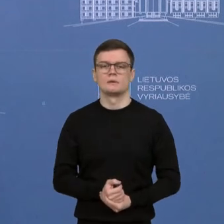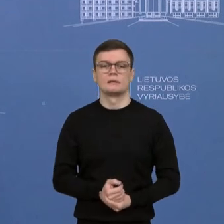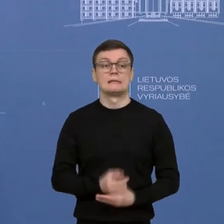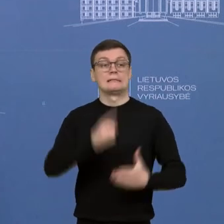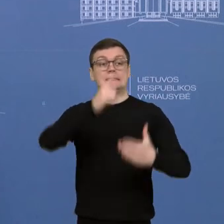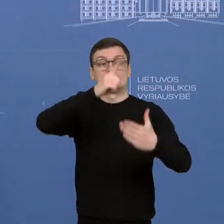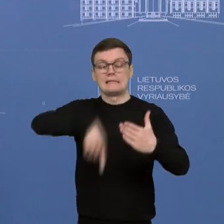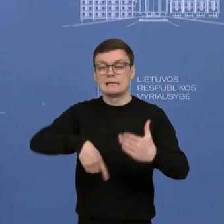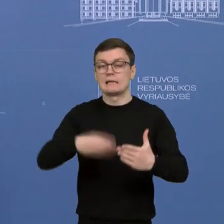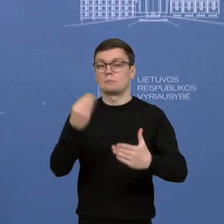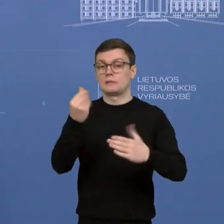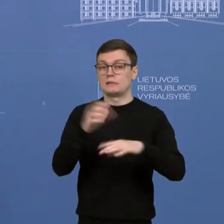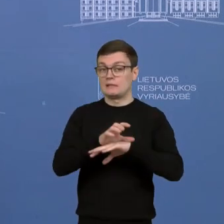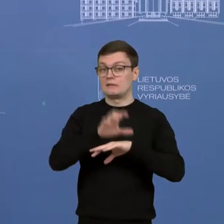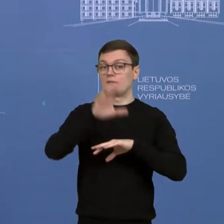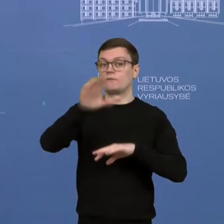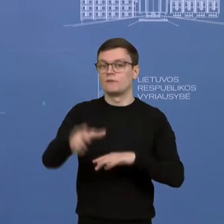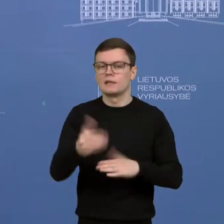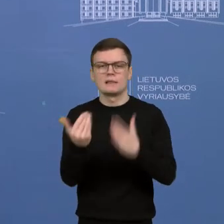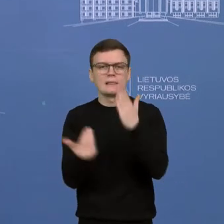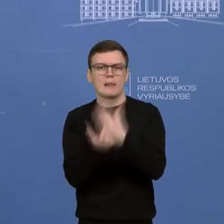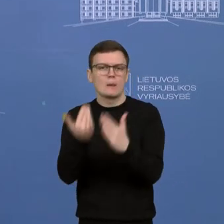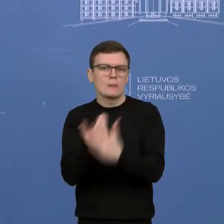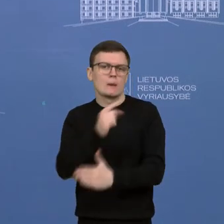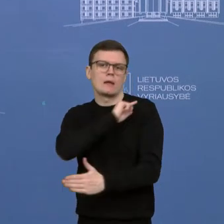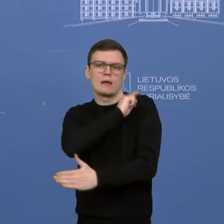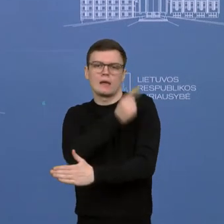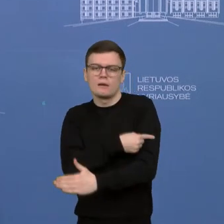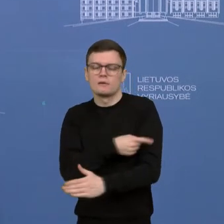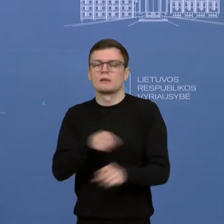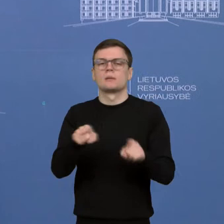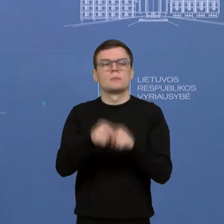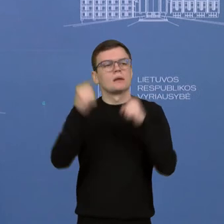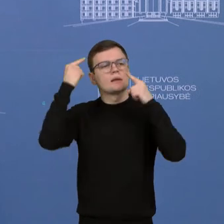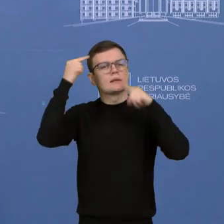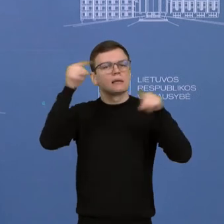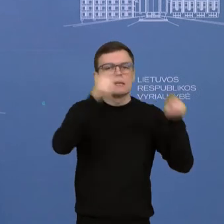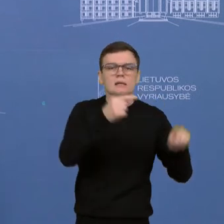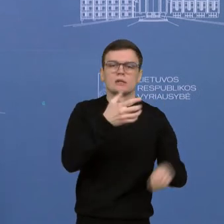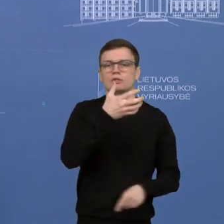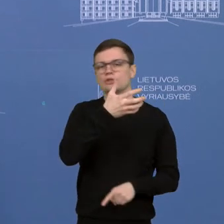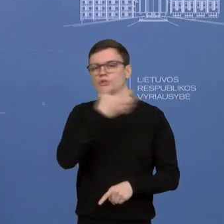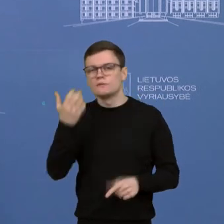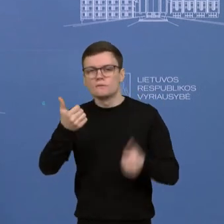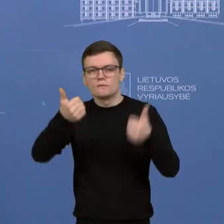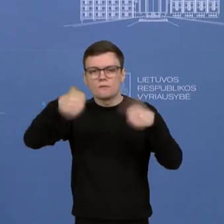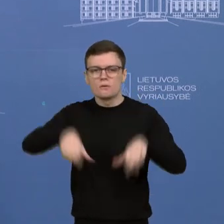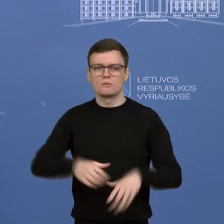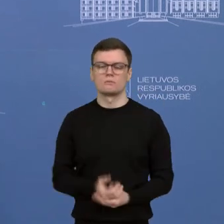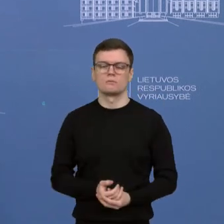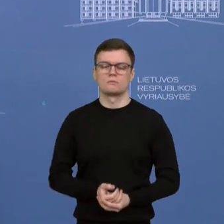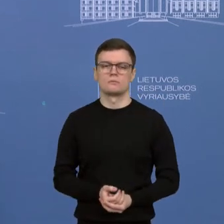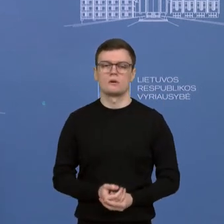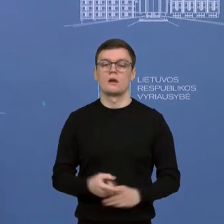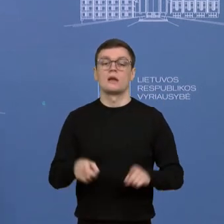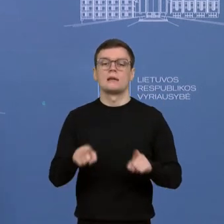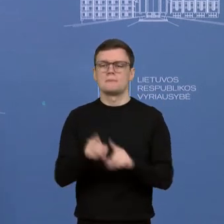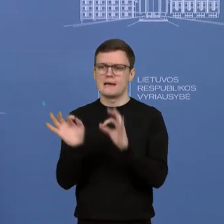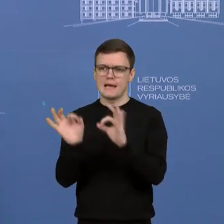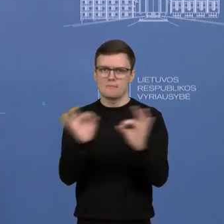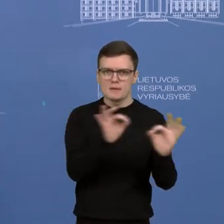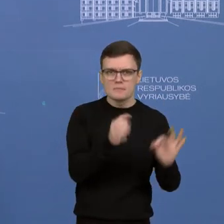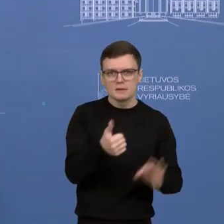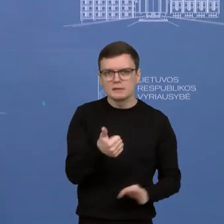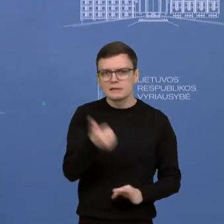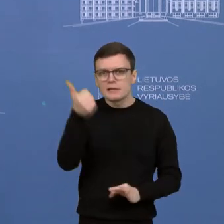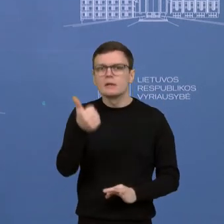į atsinaujinančią energetiką, į alternatyvius ir šildymo būdus ir į efektyvumo didinimą